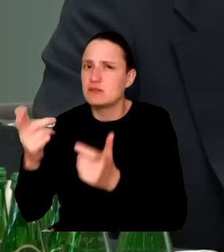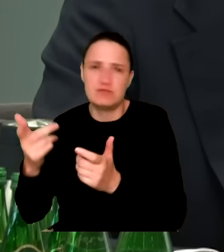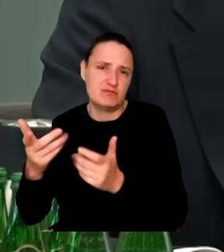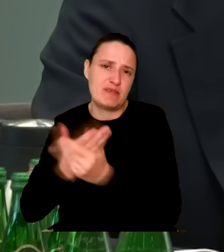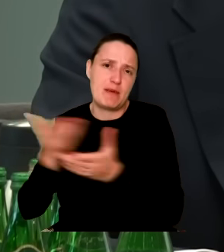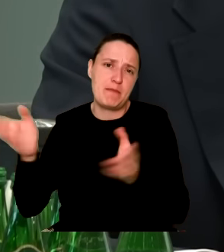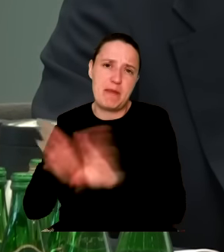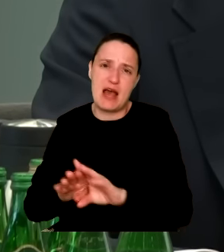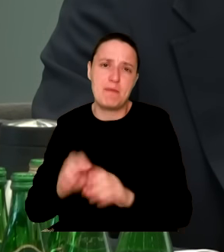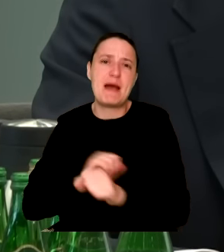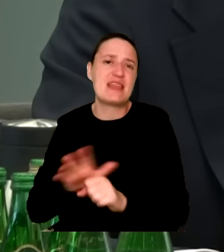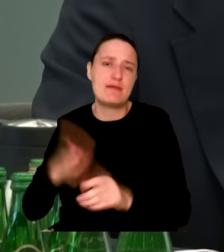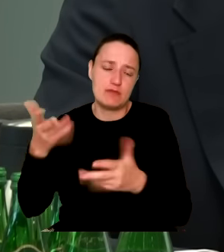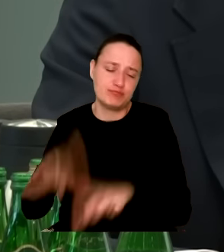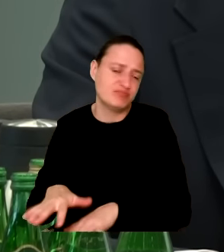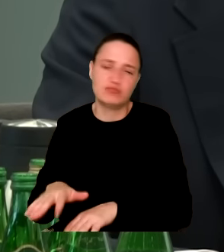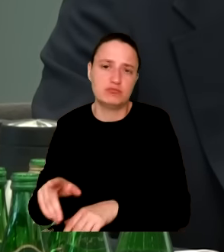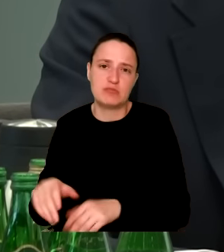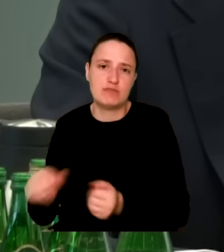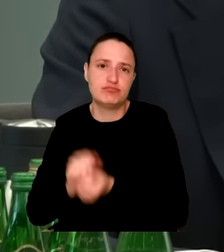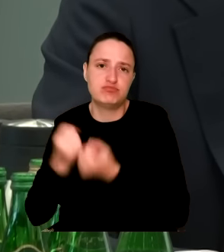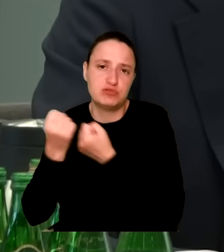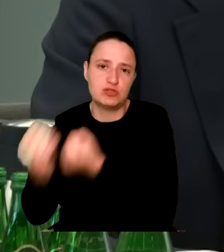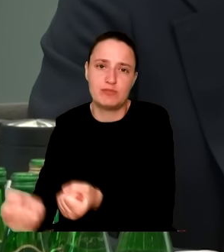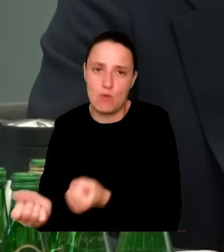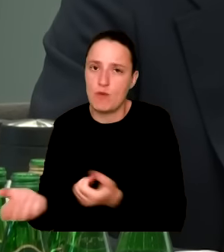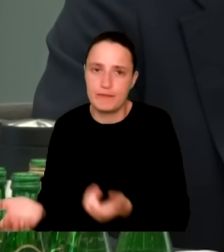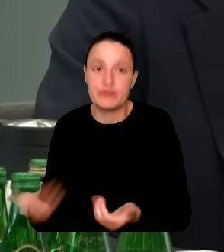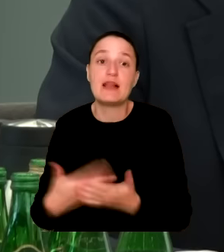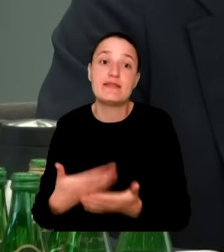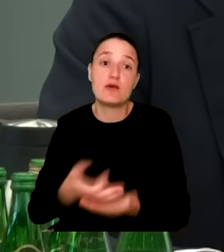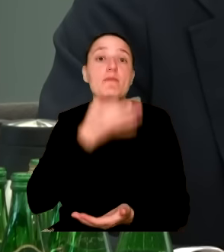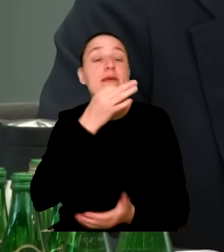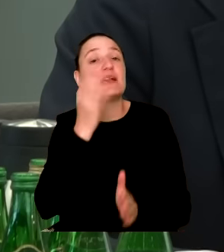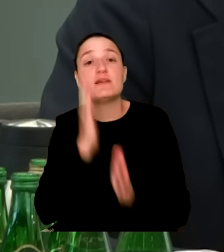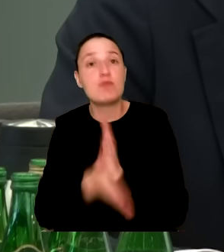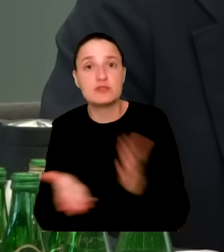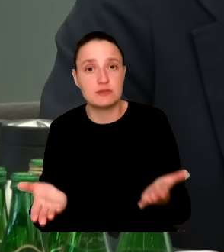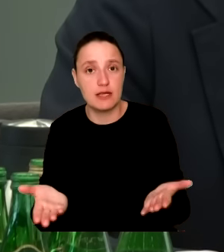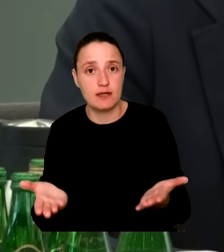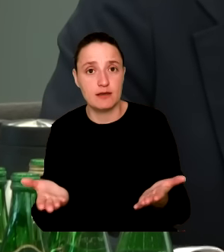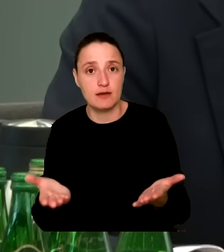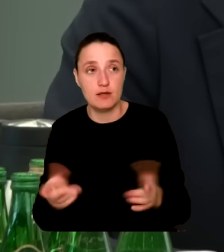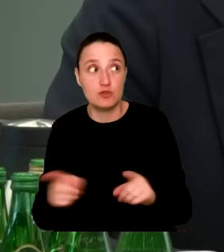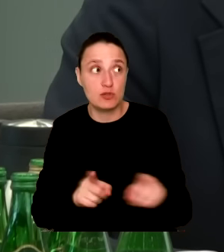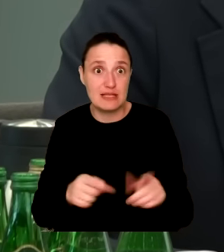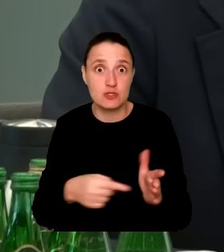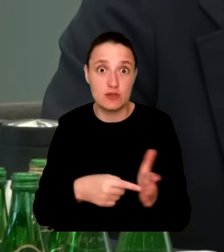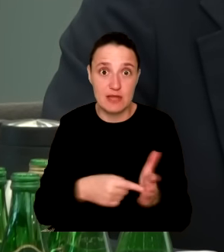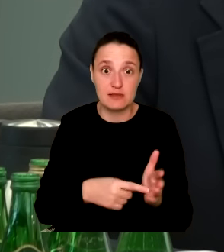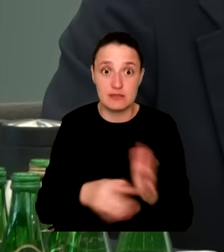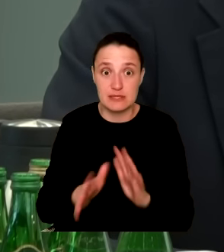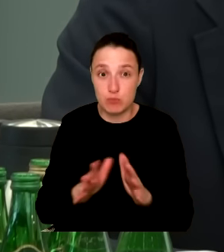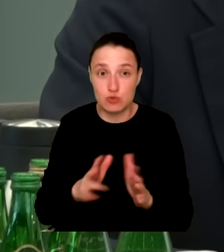pandemii więc teraz pytanie jest bardzo bardzo proste Czyli jednak tego typu